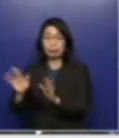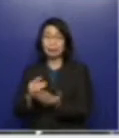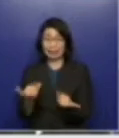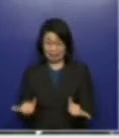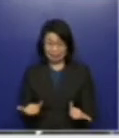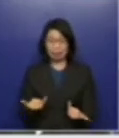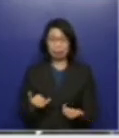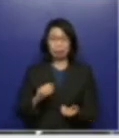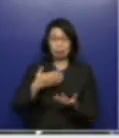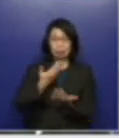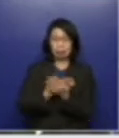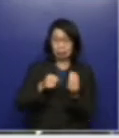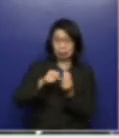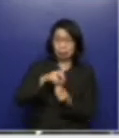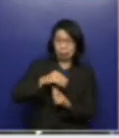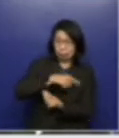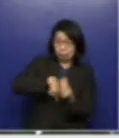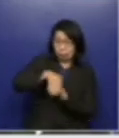ฟื้นครับ